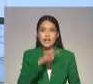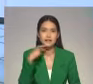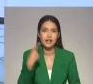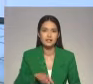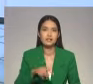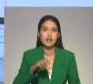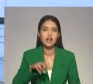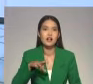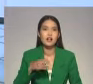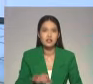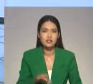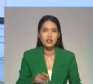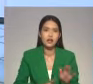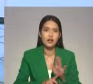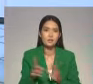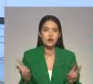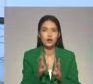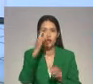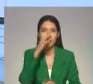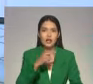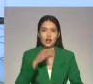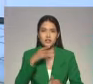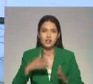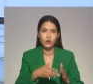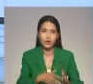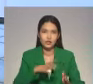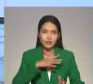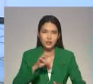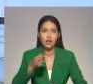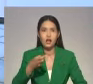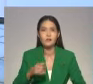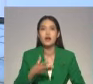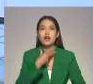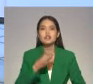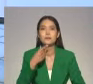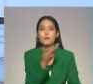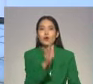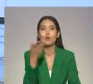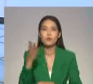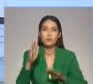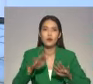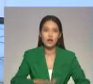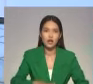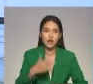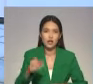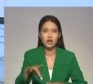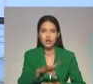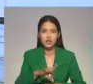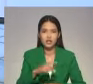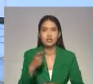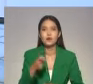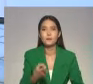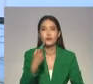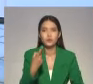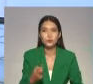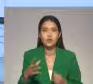Ресейдің Алтай өлкесінен басталған өрт Қазақстанға жетті. Абай облысындағы Семей орманы табиғи орман резерваты аумағында 1100